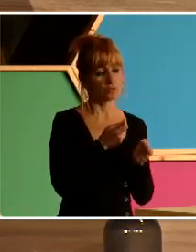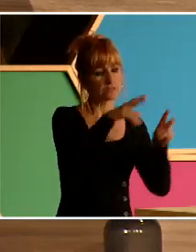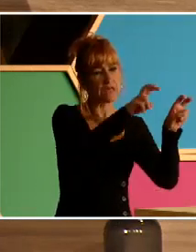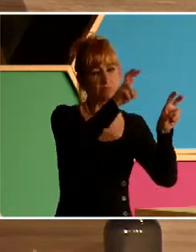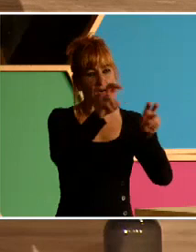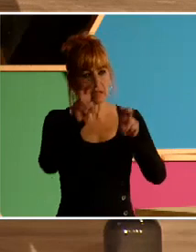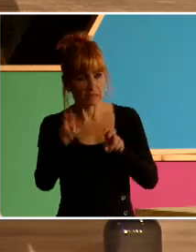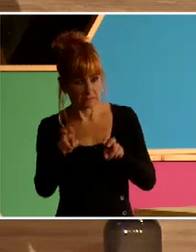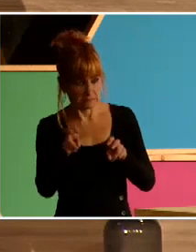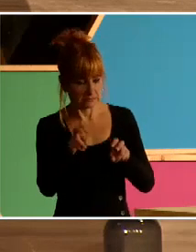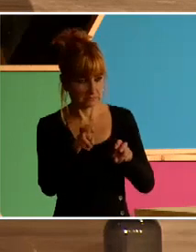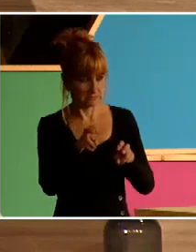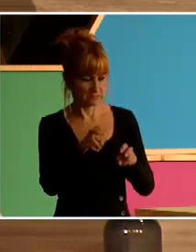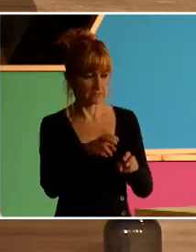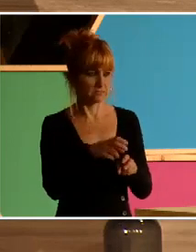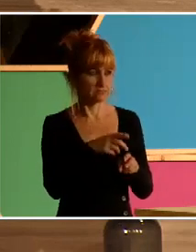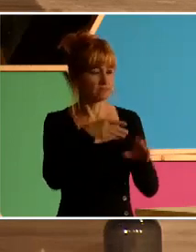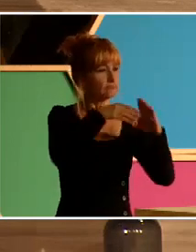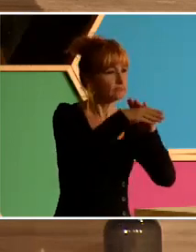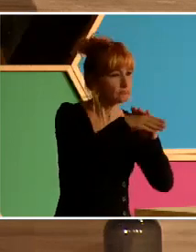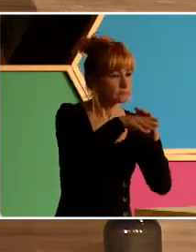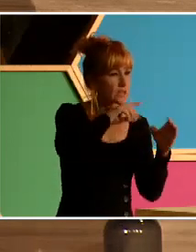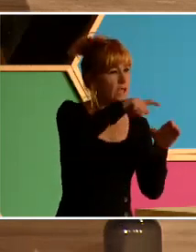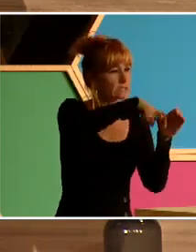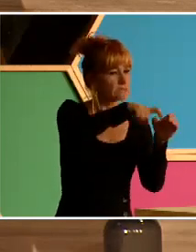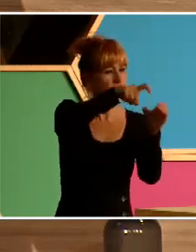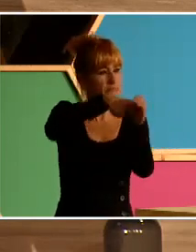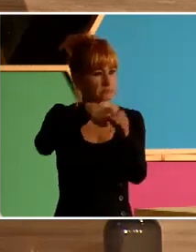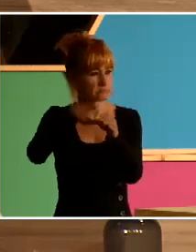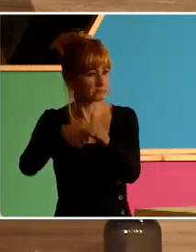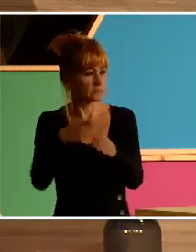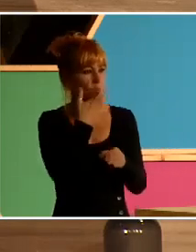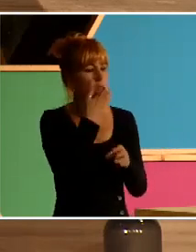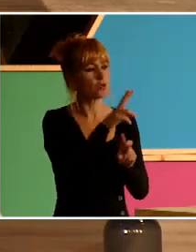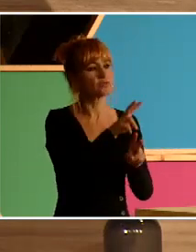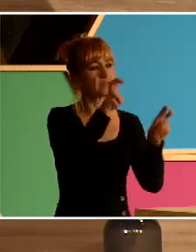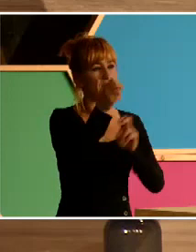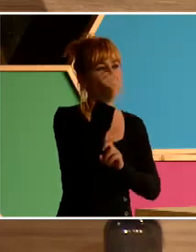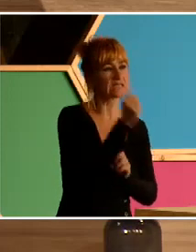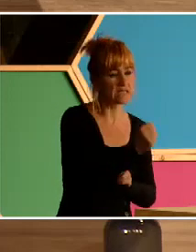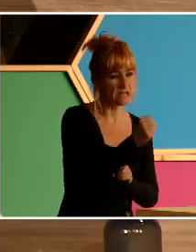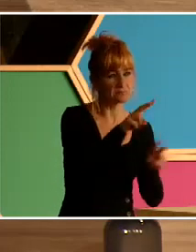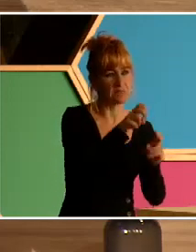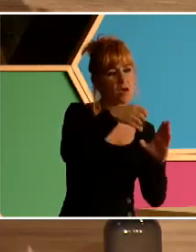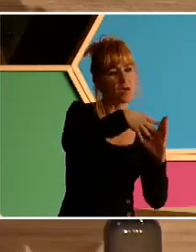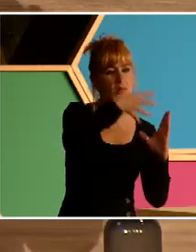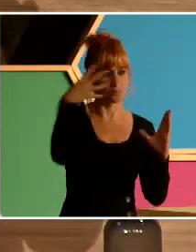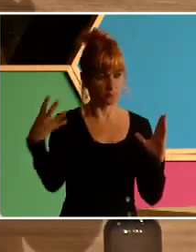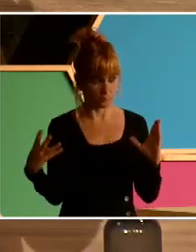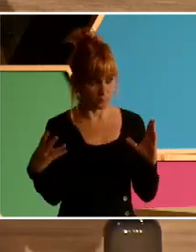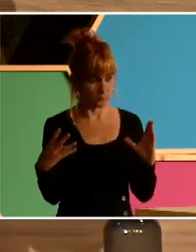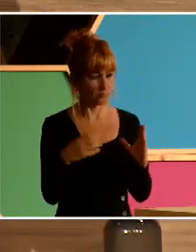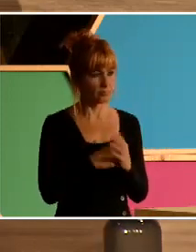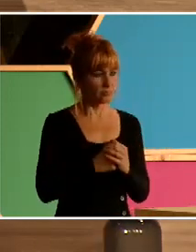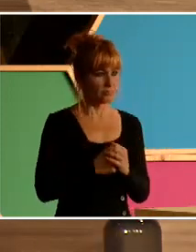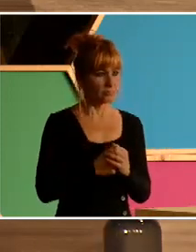gent vulnerable de la nostra ciutat, contra els crims de discriminació per la LGTB-fòbia. Una